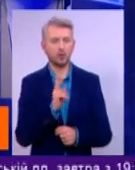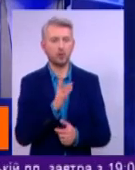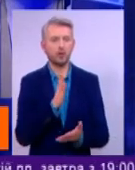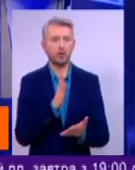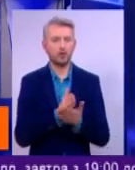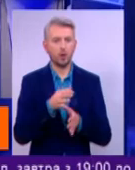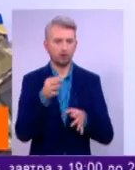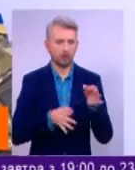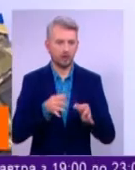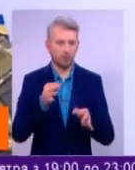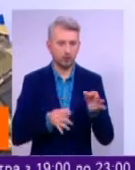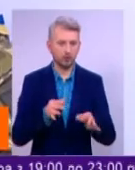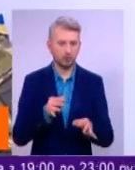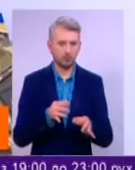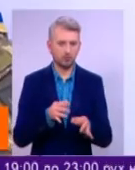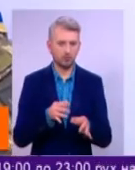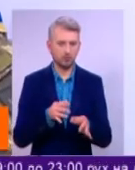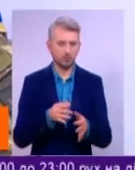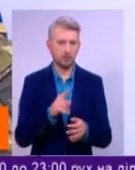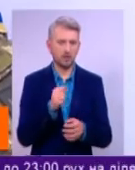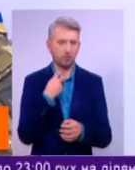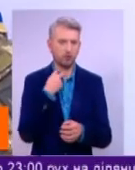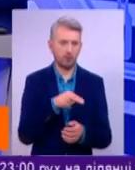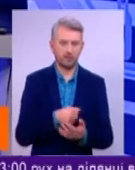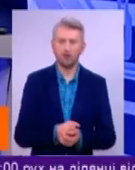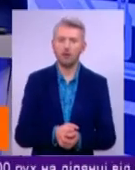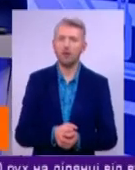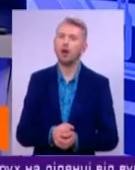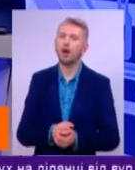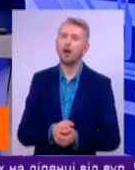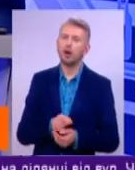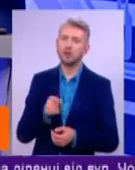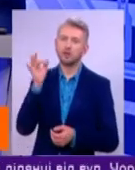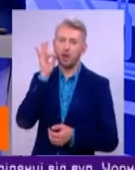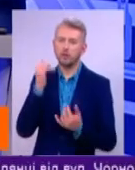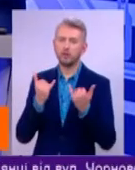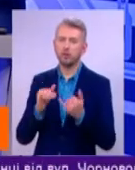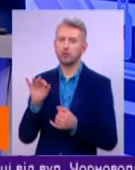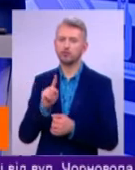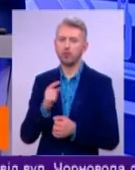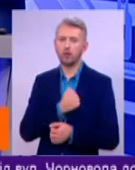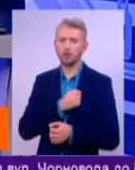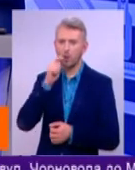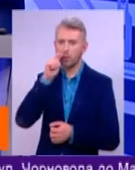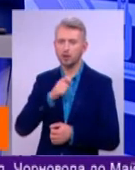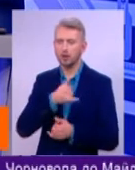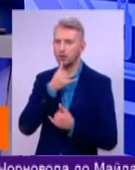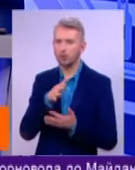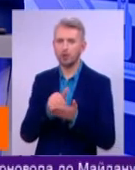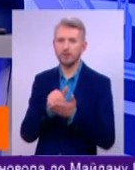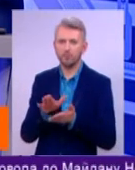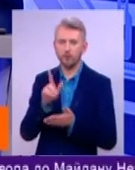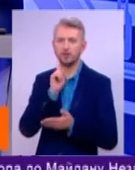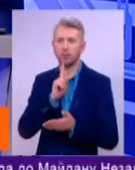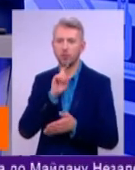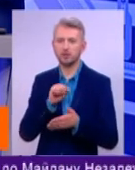мають судимості для позбавлення волі. Пане Ігоре, згадували сьогодні вже, що, ну, на жаль, Україна не може відмовитися поки